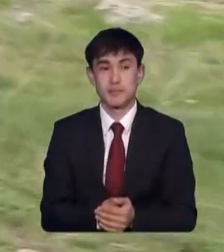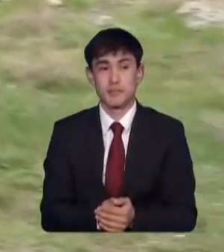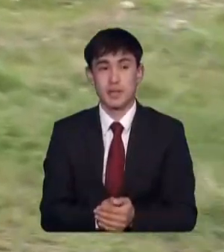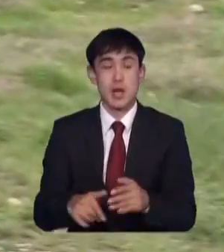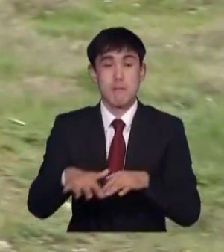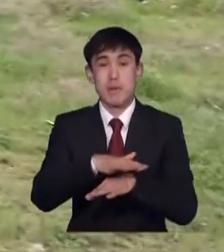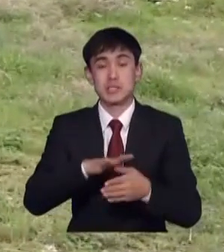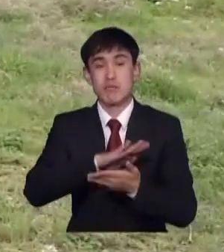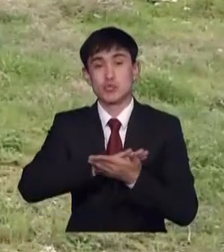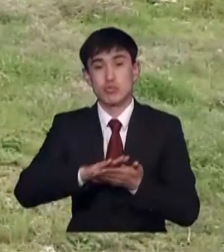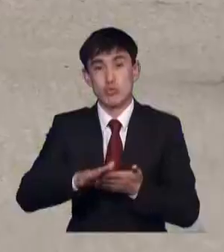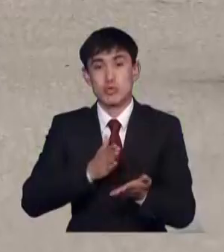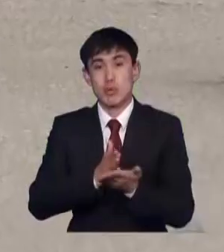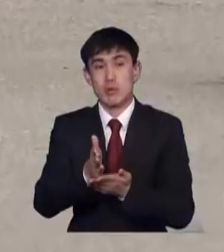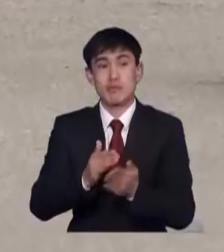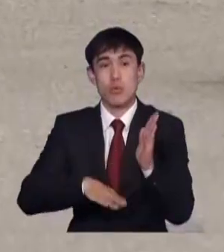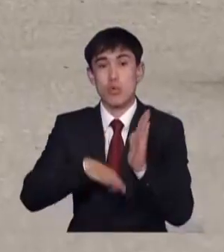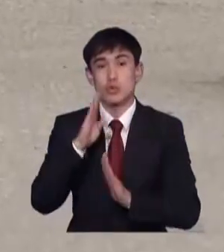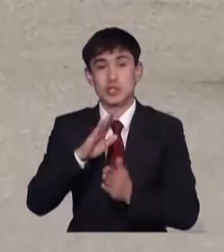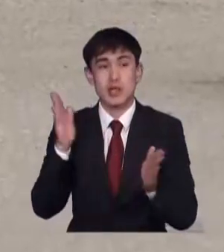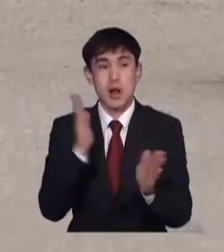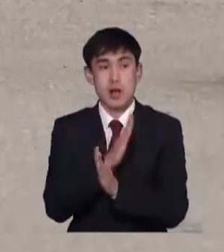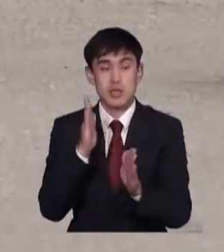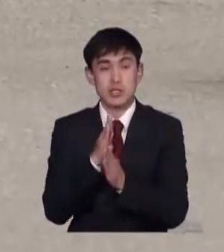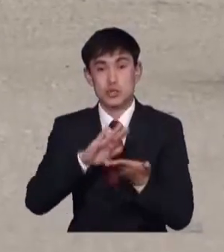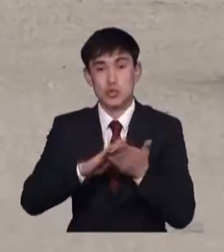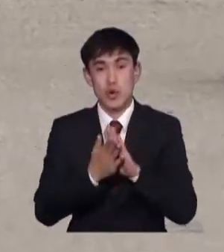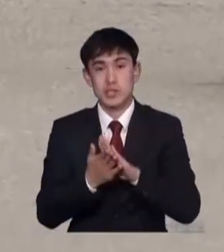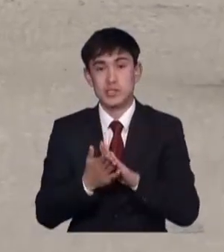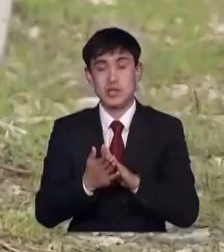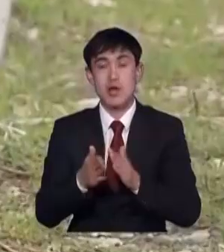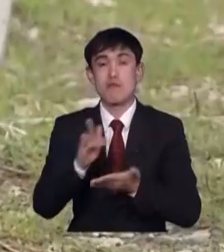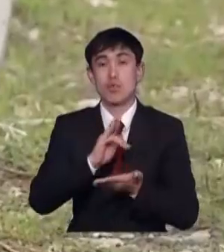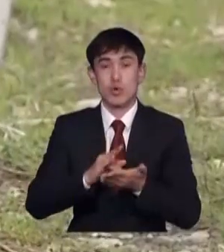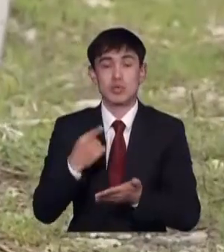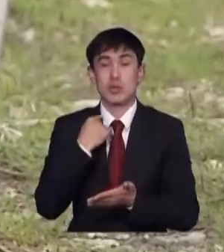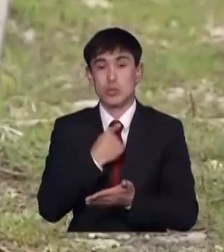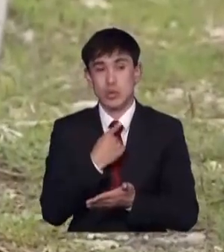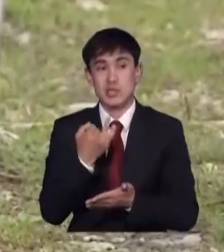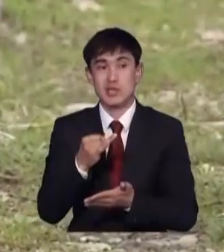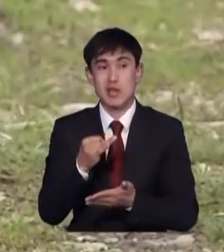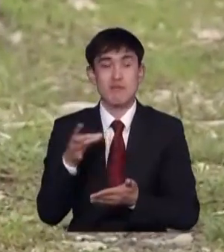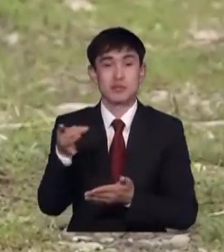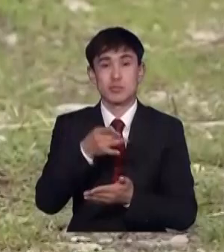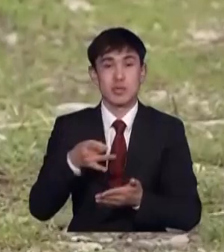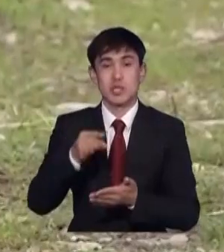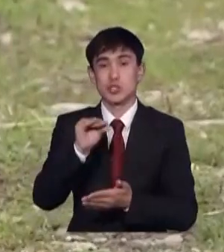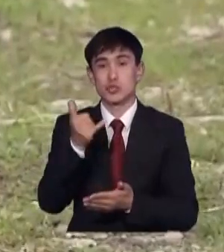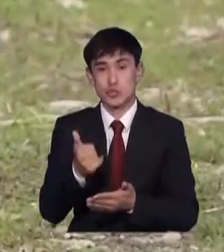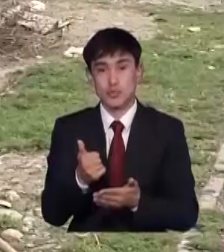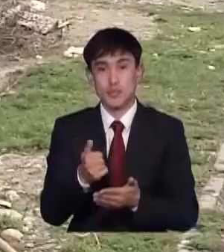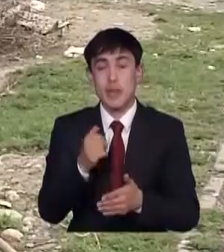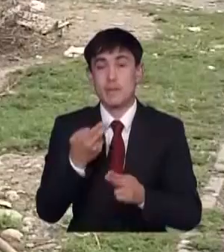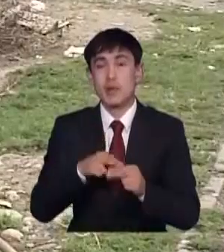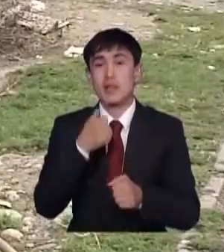массовый субботник был направлен на улучшение экологической ситуации не только в городе талды-курган но и во всём крае житсу